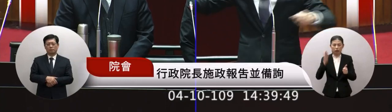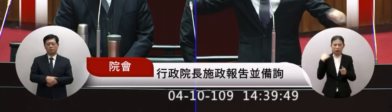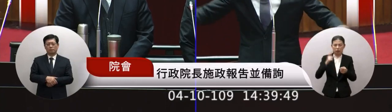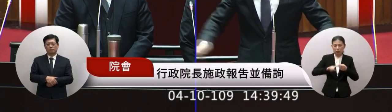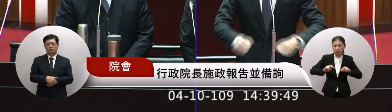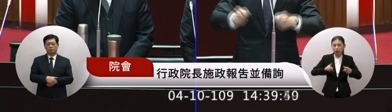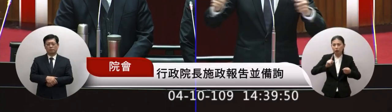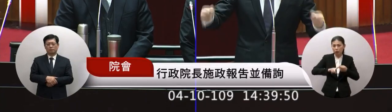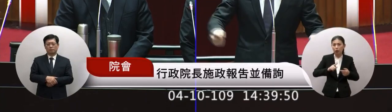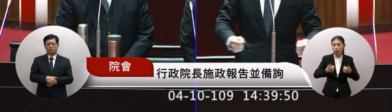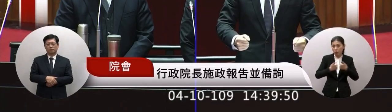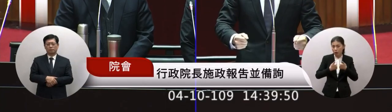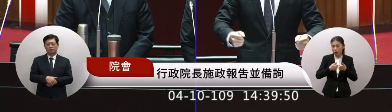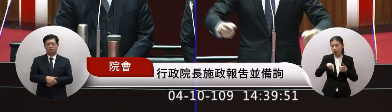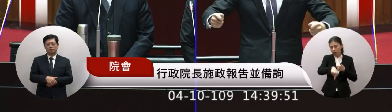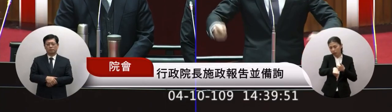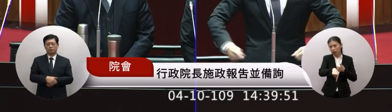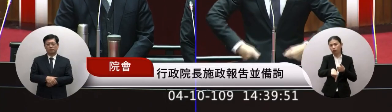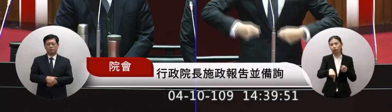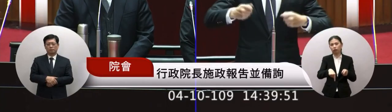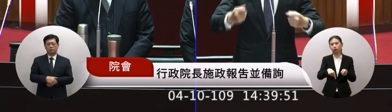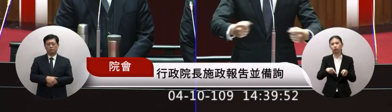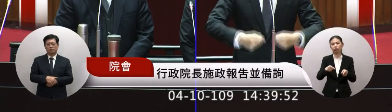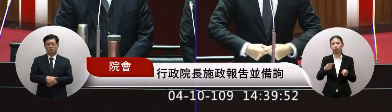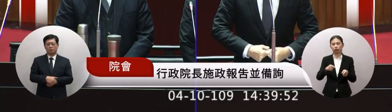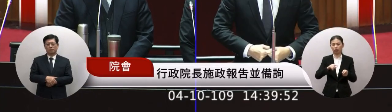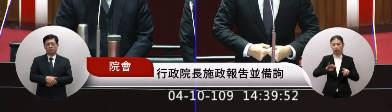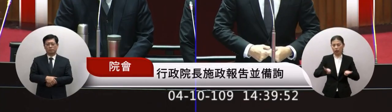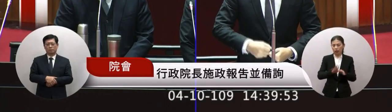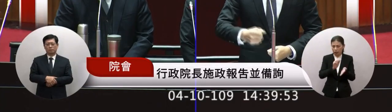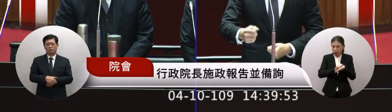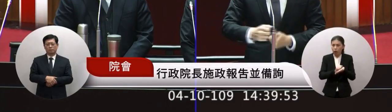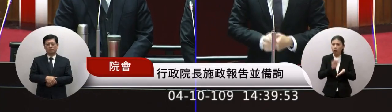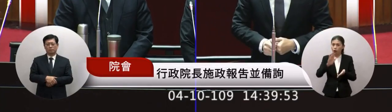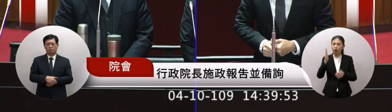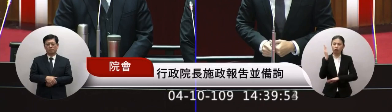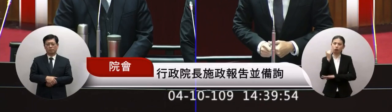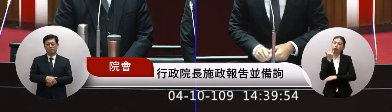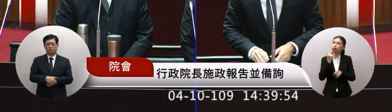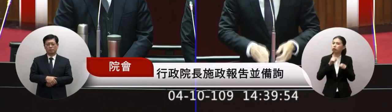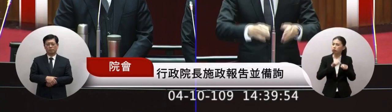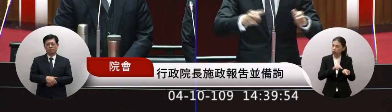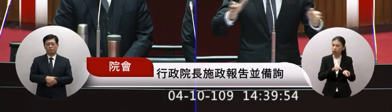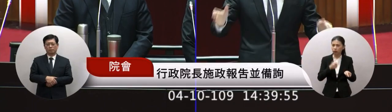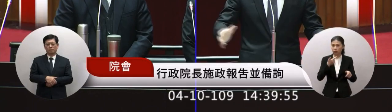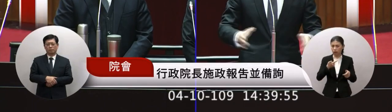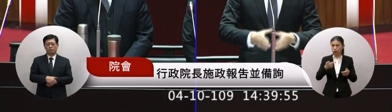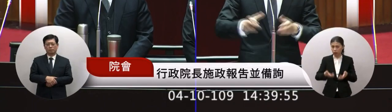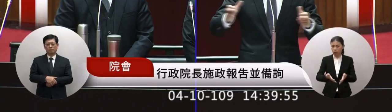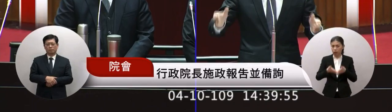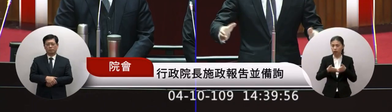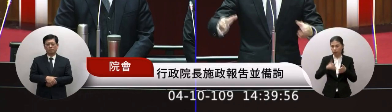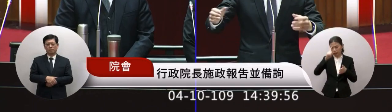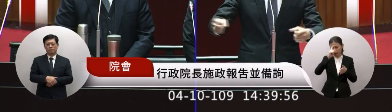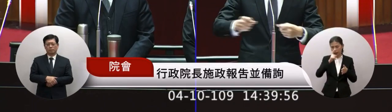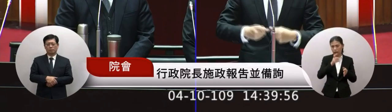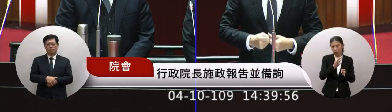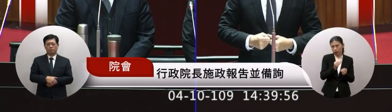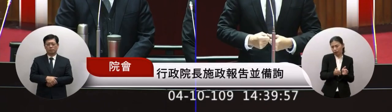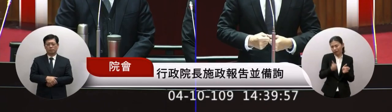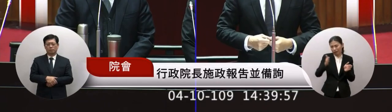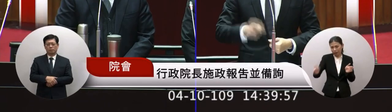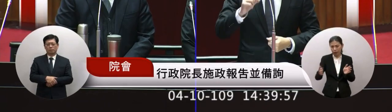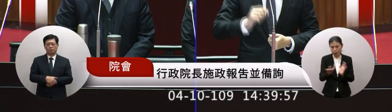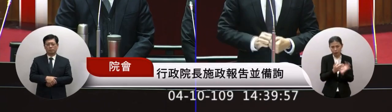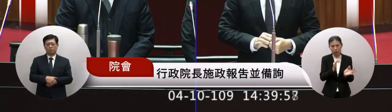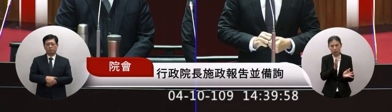了后，规个政府的转型正义的工课才搁要开始尔。所以讲，其实这是足重要的，啊，会当延期啊，让搁较侪工课准备